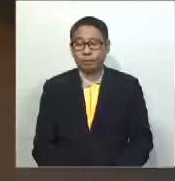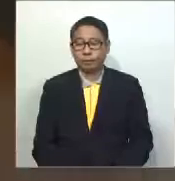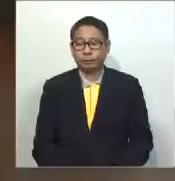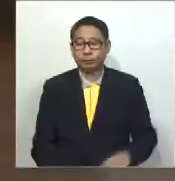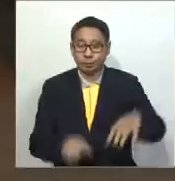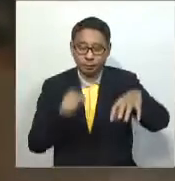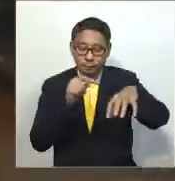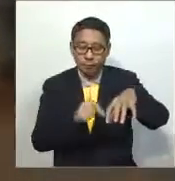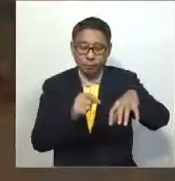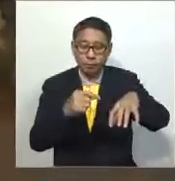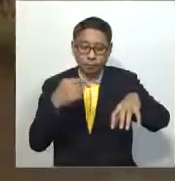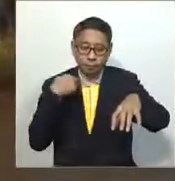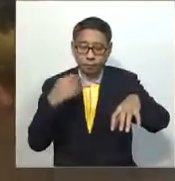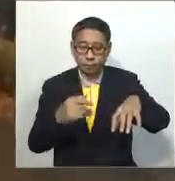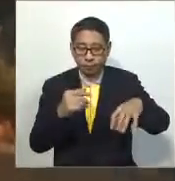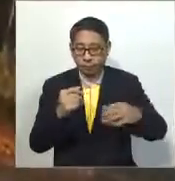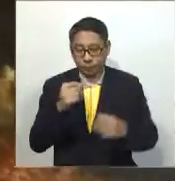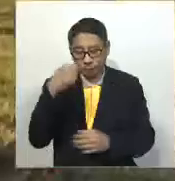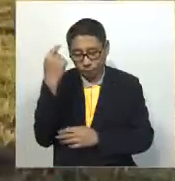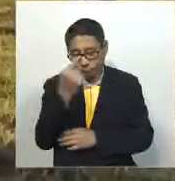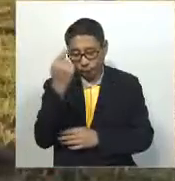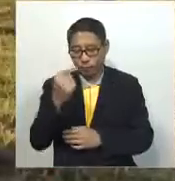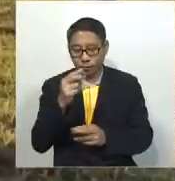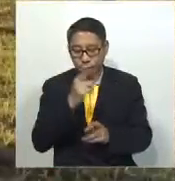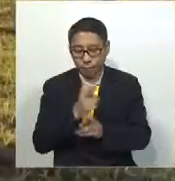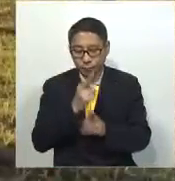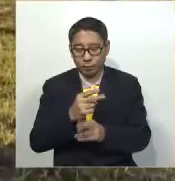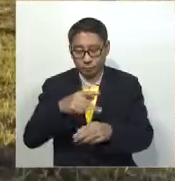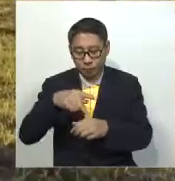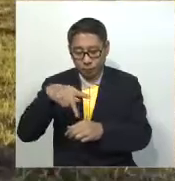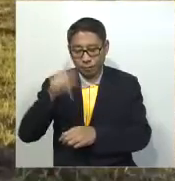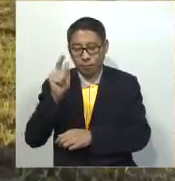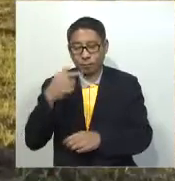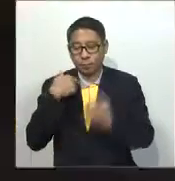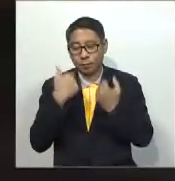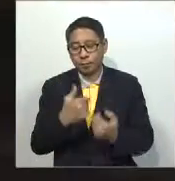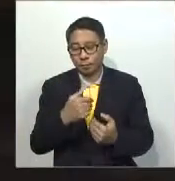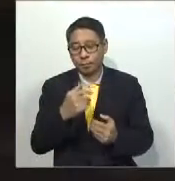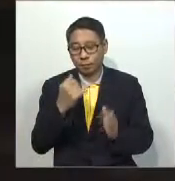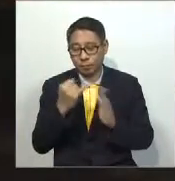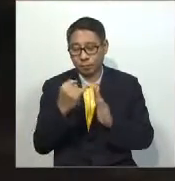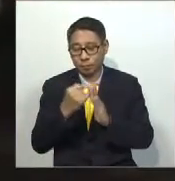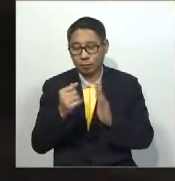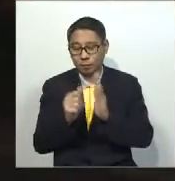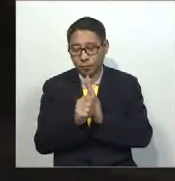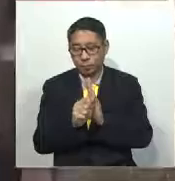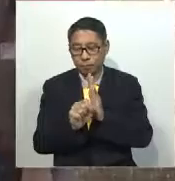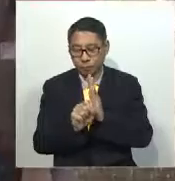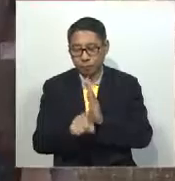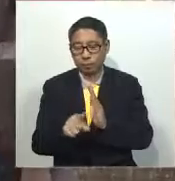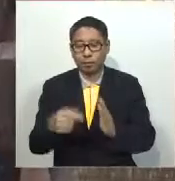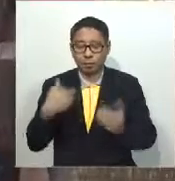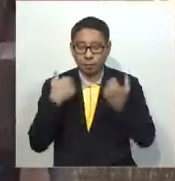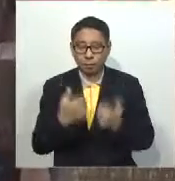ทุ่งกะบานกระไบเป็นส่วนหนึ่งในเขตอนุรักษ์พันธุ์สัตว์ป่าพนมดงรักตำบลบักดองอำเภอขุนหารจังหวัดศรีสะเก